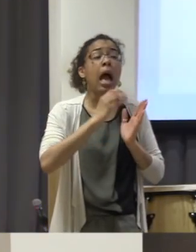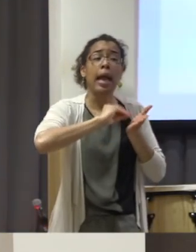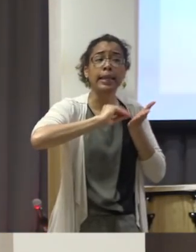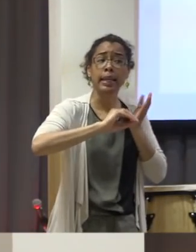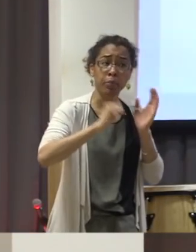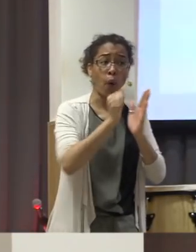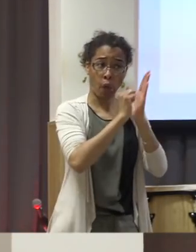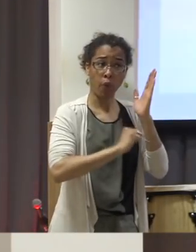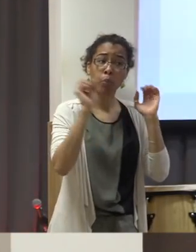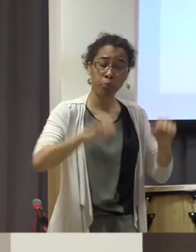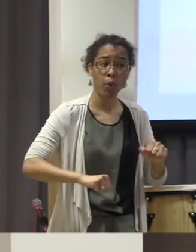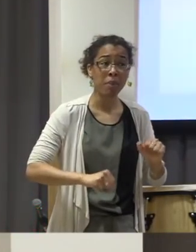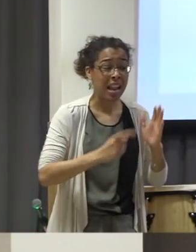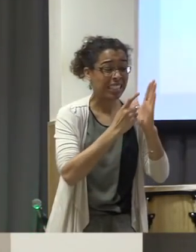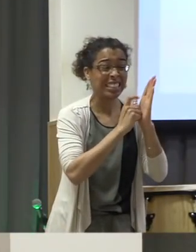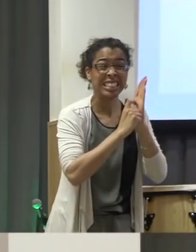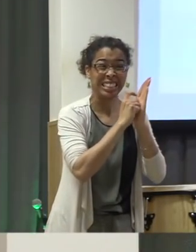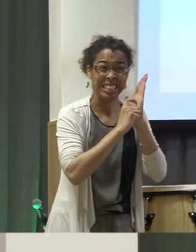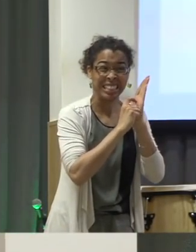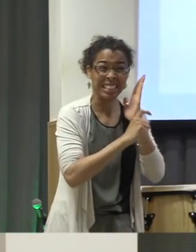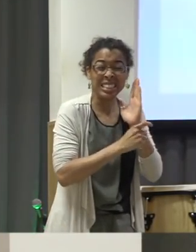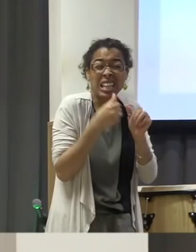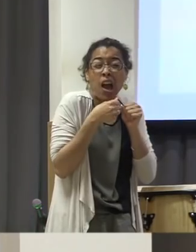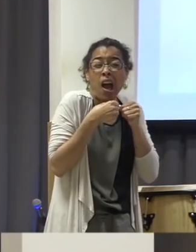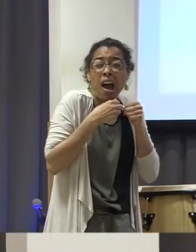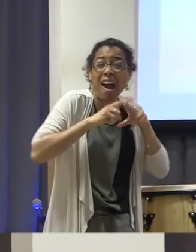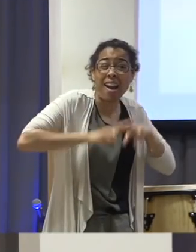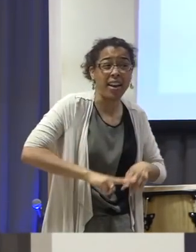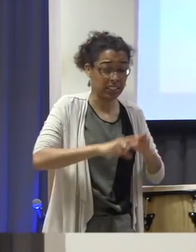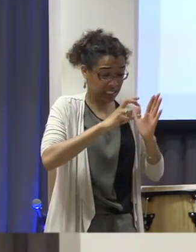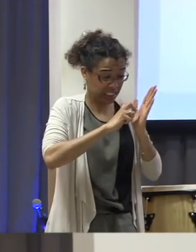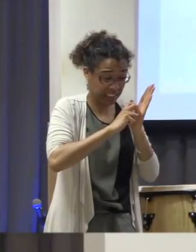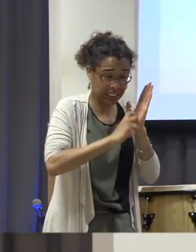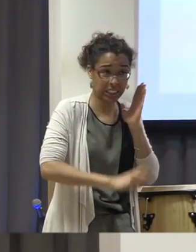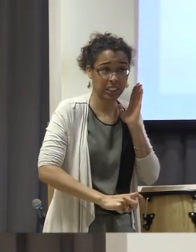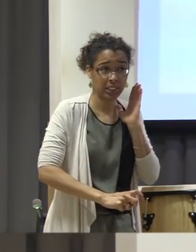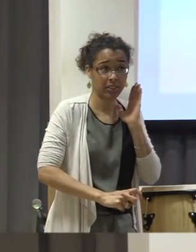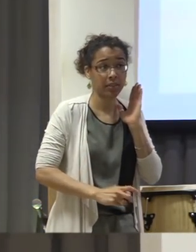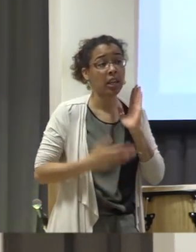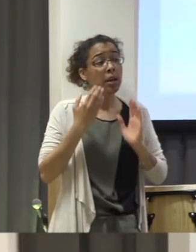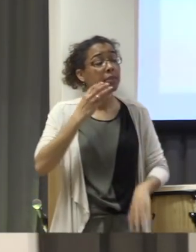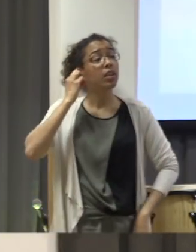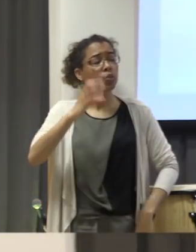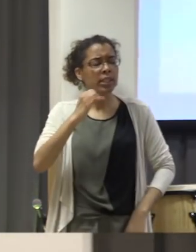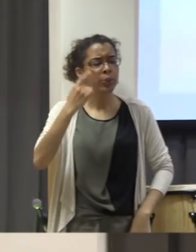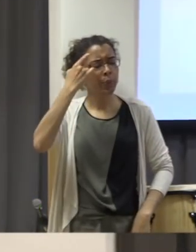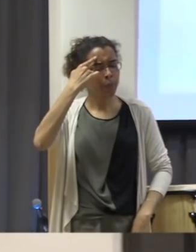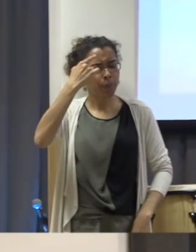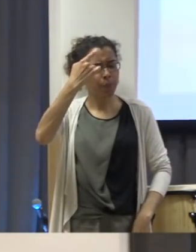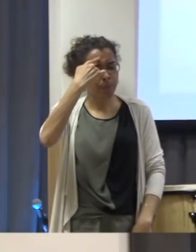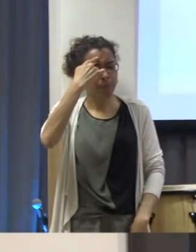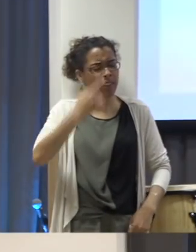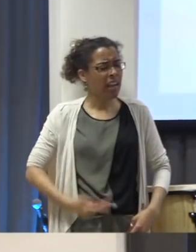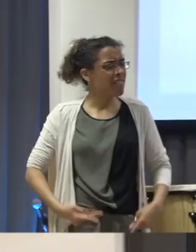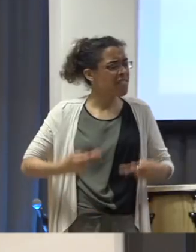peut effacer. Mais là, graver, ça veut dire que ça reste. Et si aujourd'hui, chaque jour, dans ta pensée, dans ta vie,